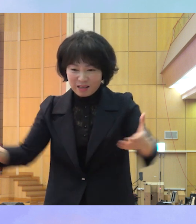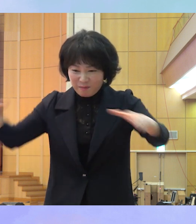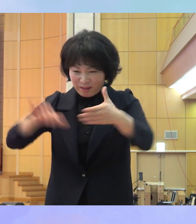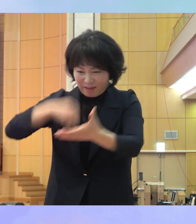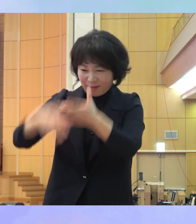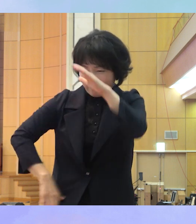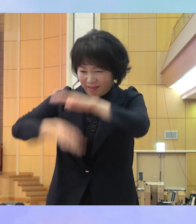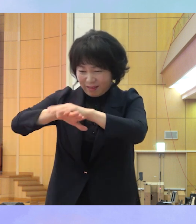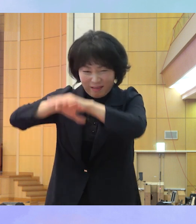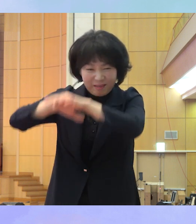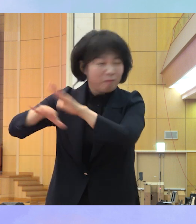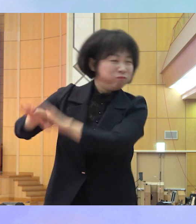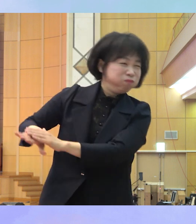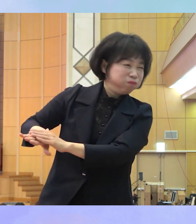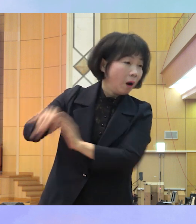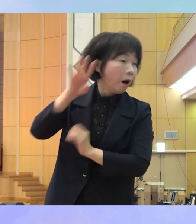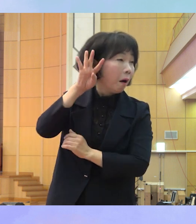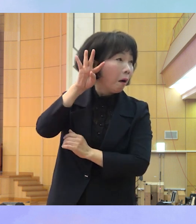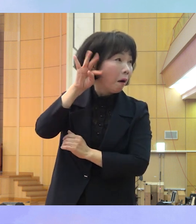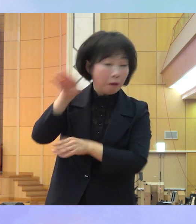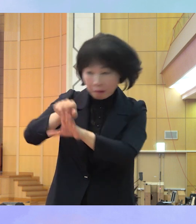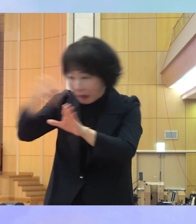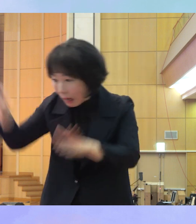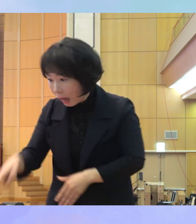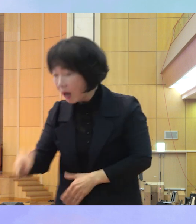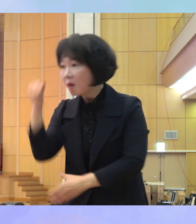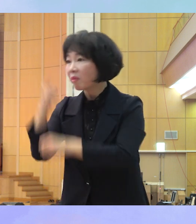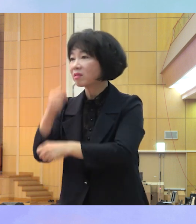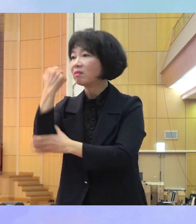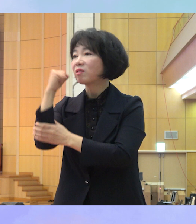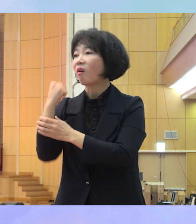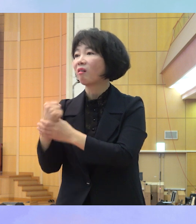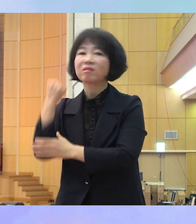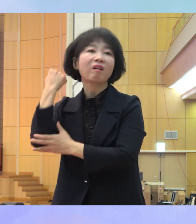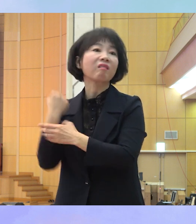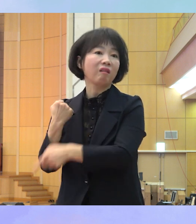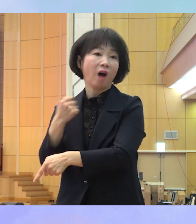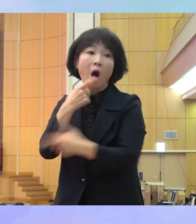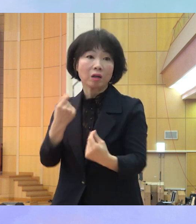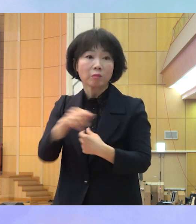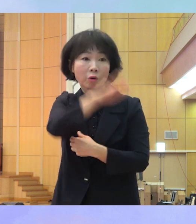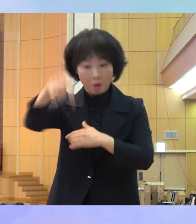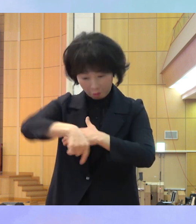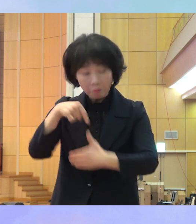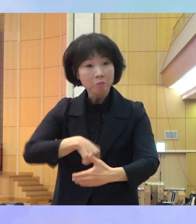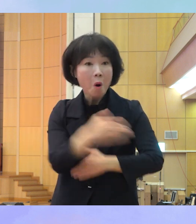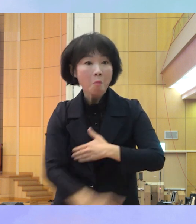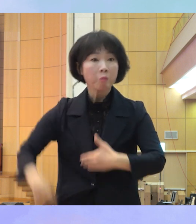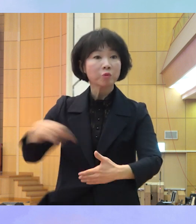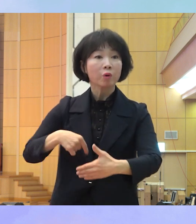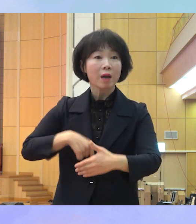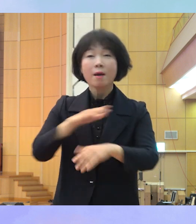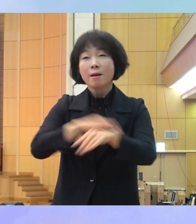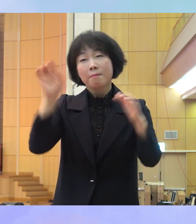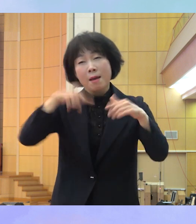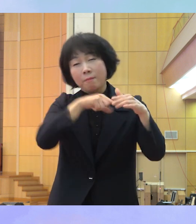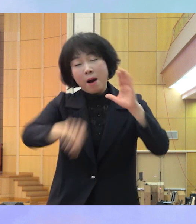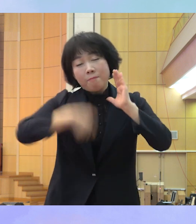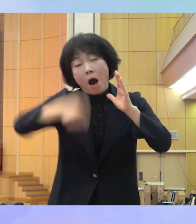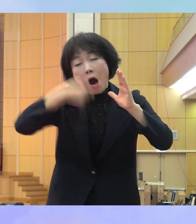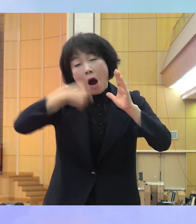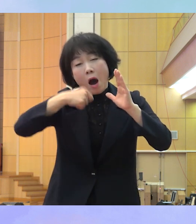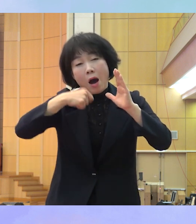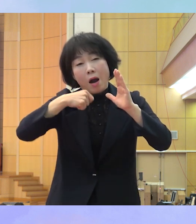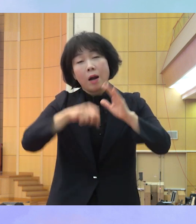썩어버리잖아요. 부패해버리잖아요. 여러분 육체 속에서 탄수화물이라는 게 좋은 것인데 그냥 쌓이고 쌓여가지고